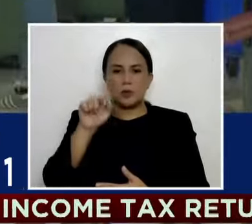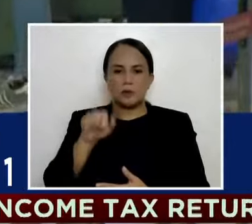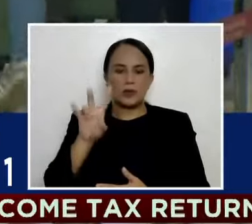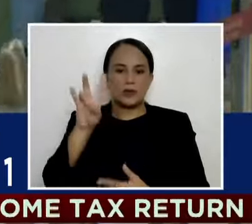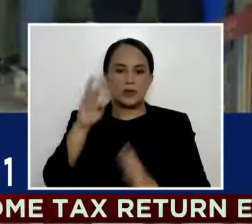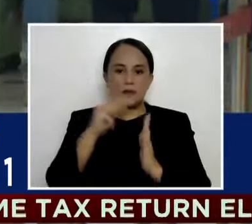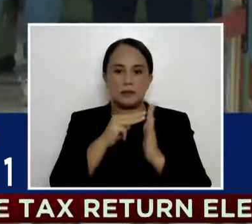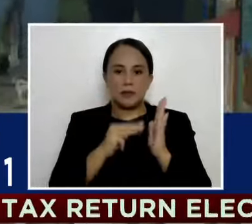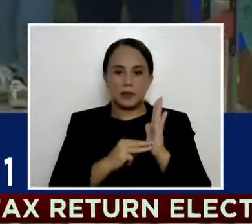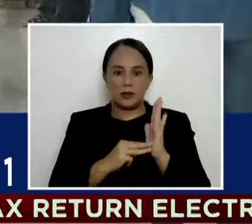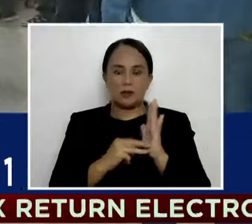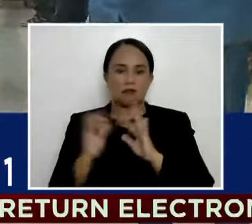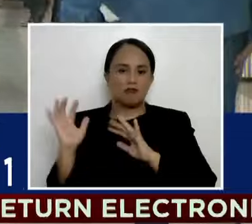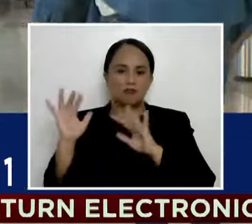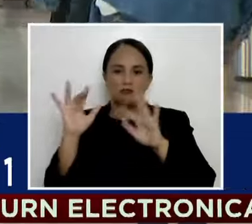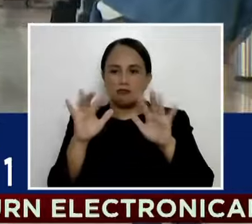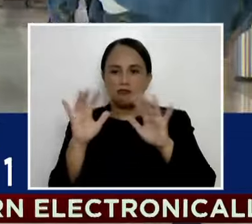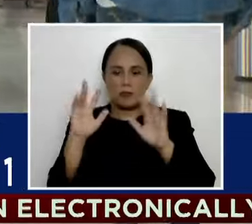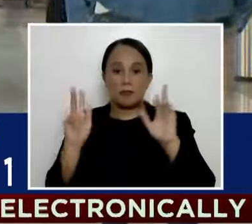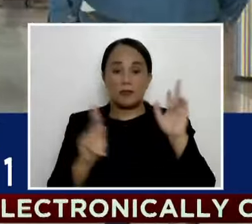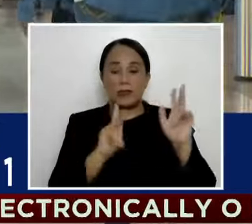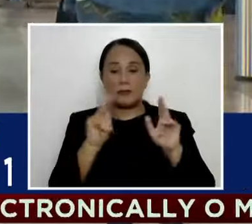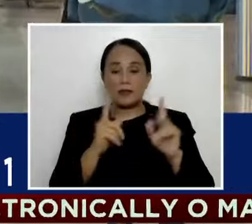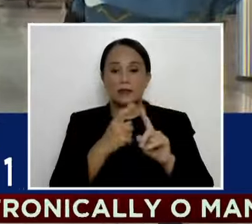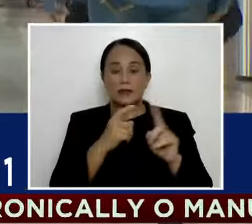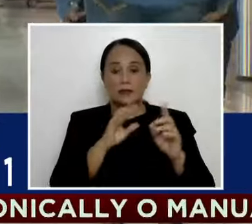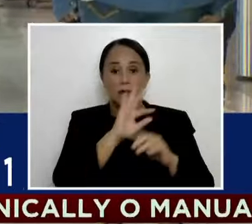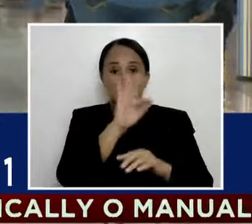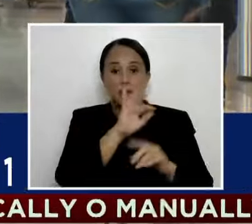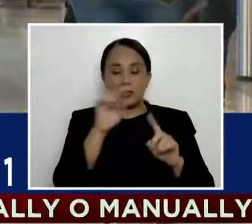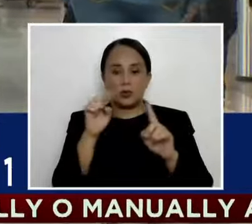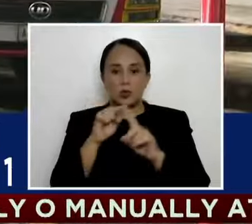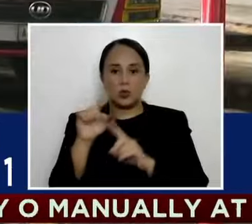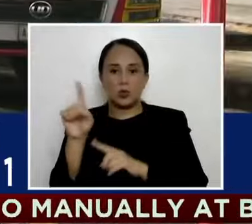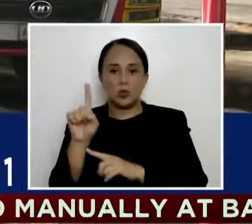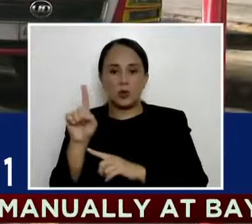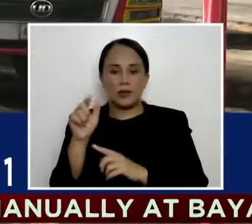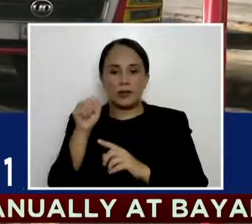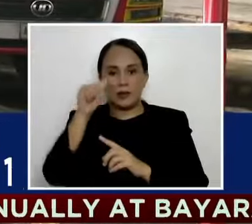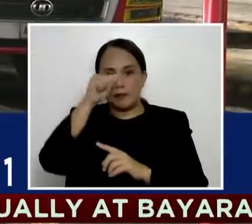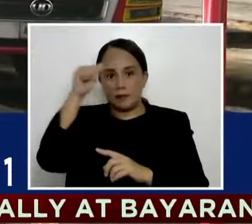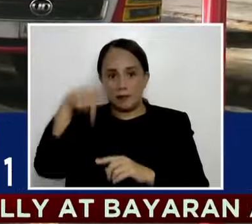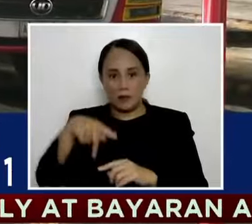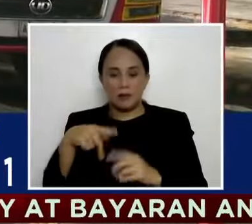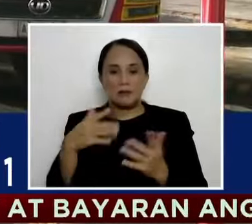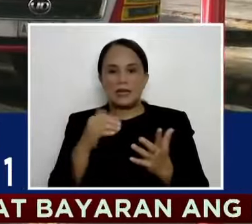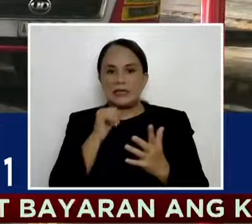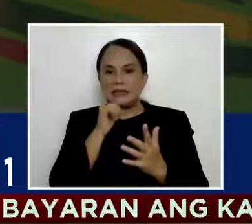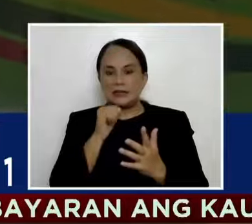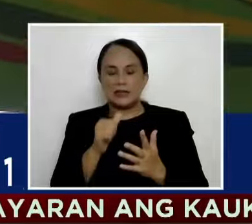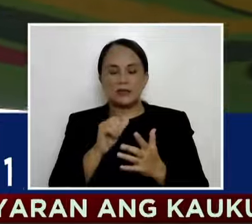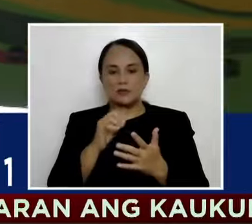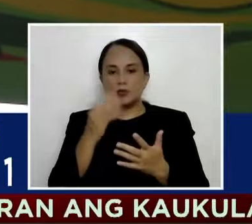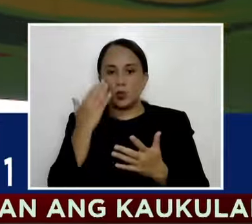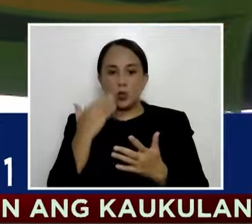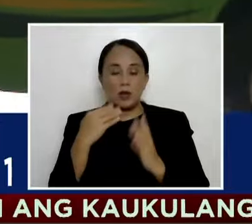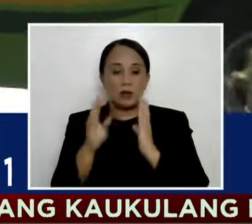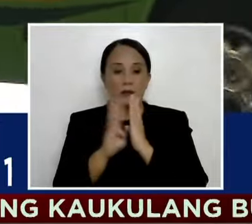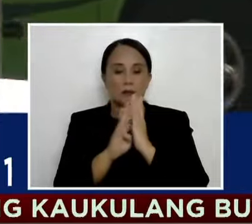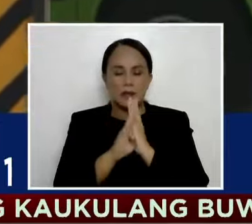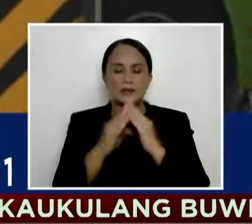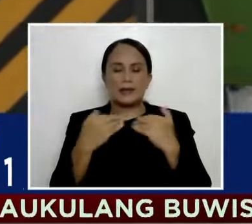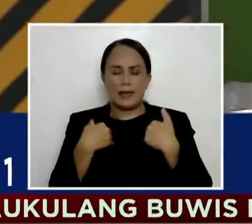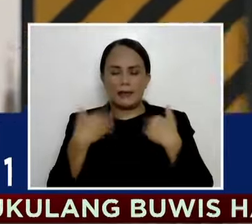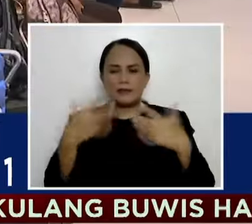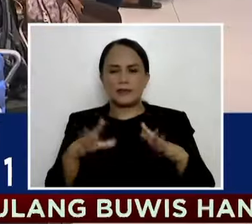million ang dadagsang pasahero mula Biyernes hanggang Auno ng Abril. Para hindi magkulang ang mga bus, nag-issue na ng